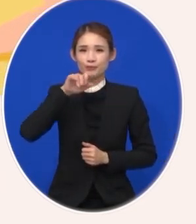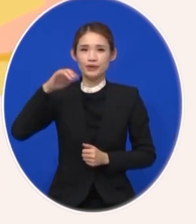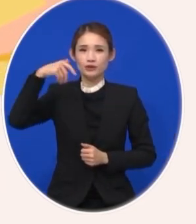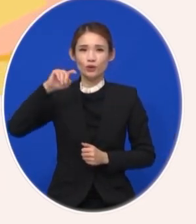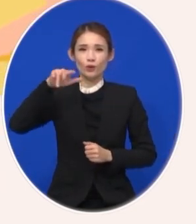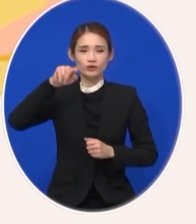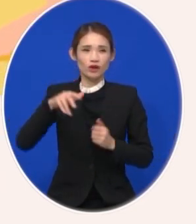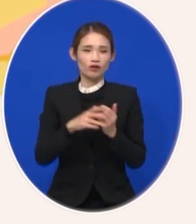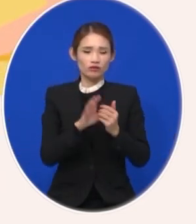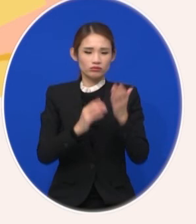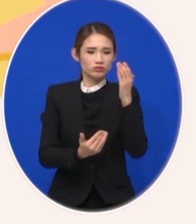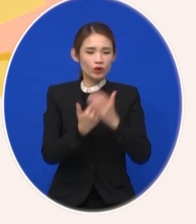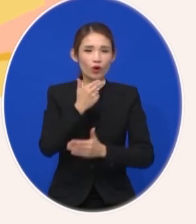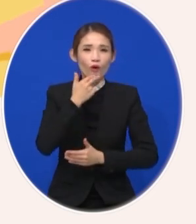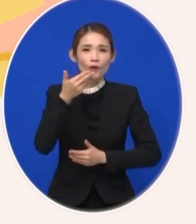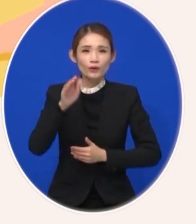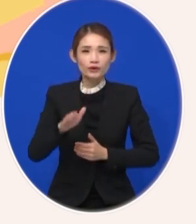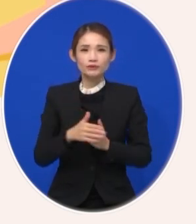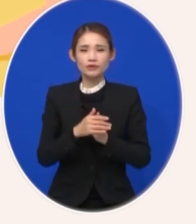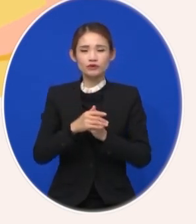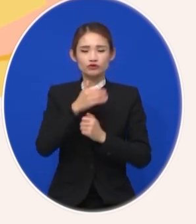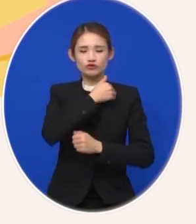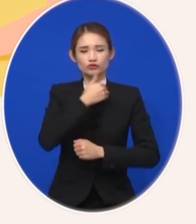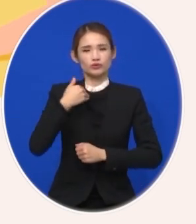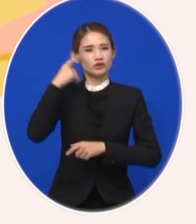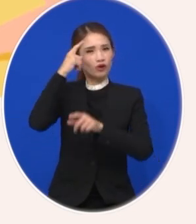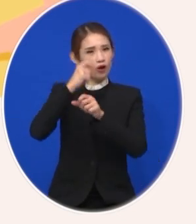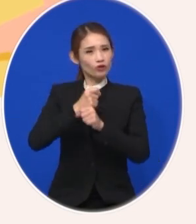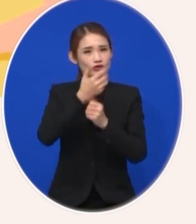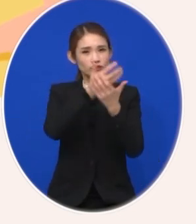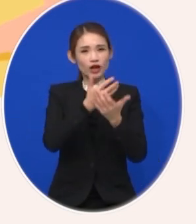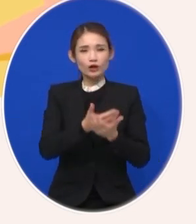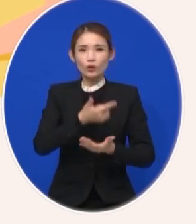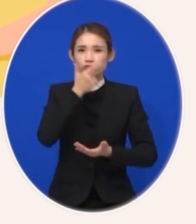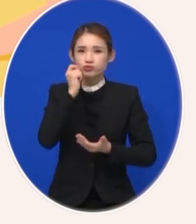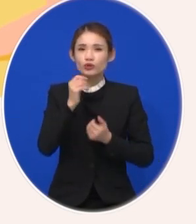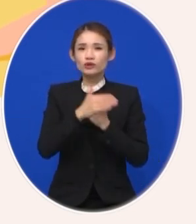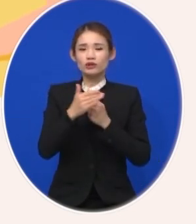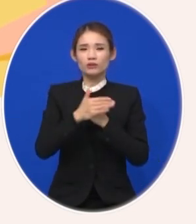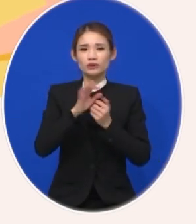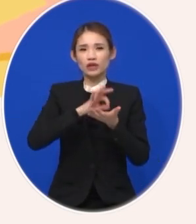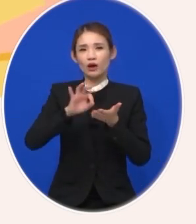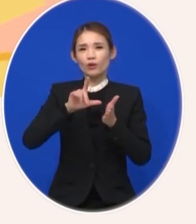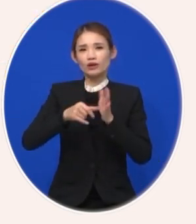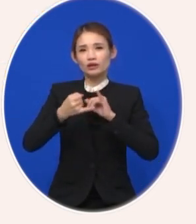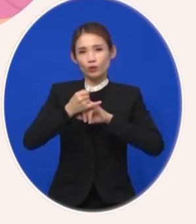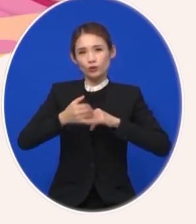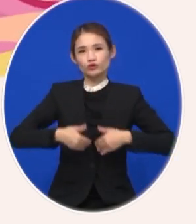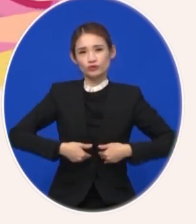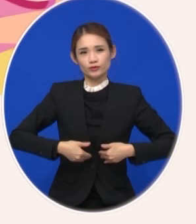리피토정은 기형 가능성은 없지만 충분한 연구 자료가 부족해서 사용 시 주의를 요합니다.